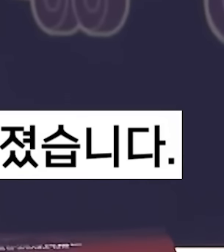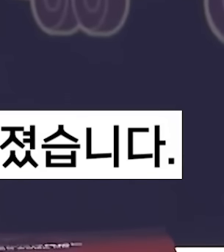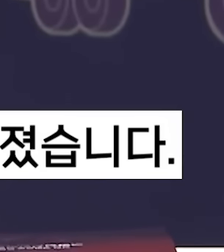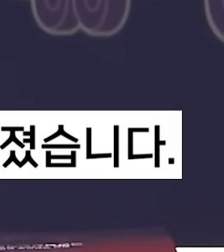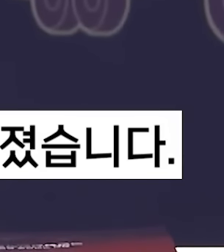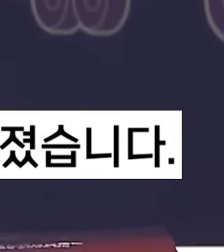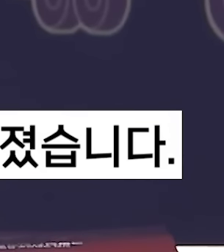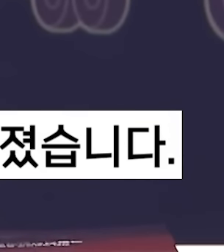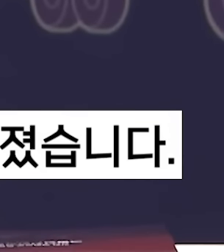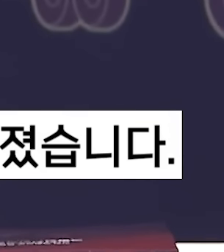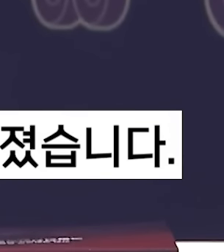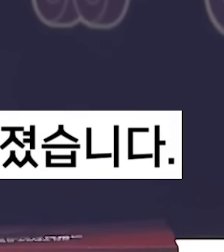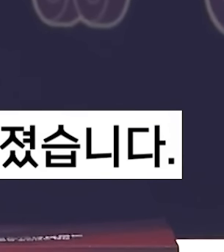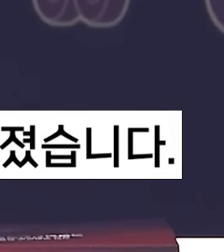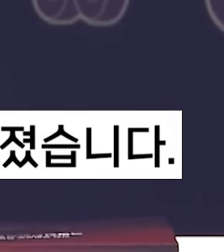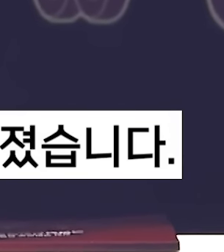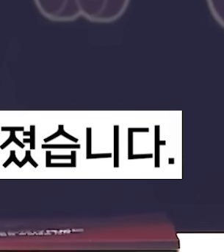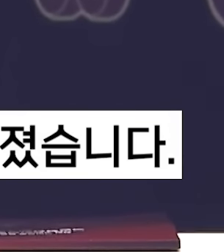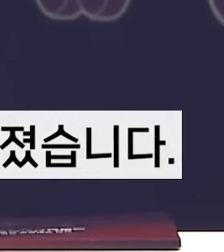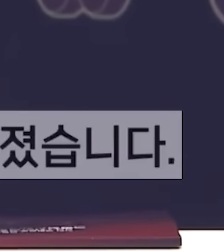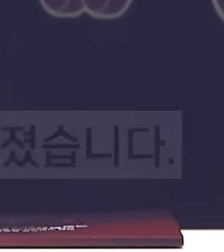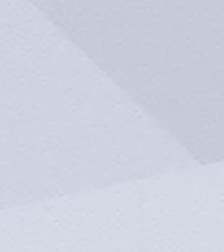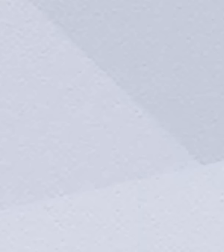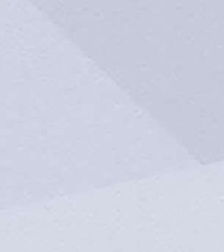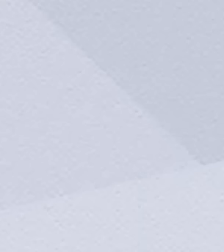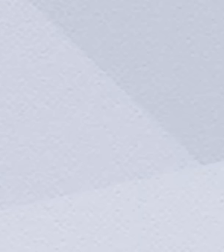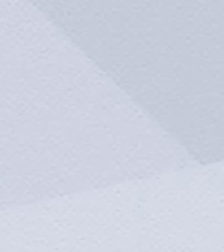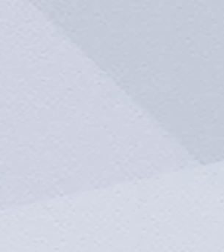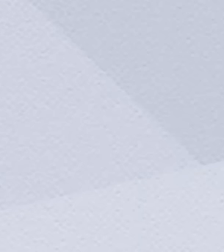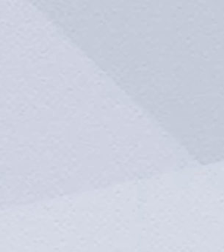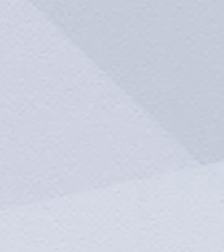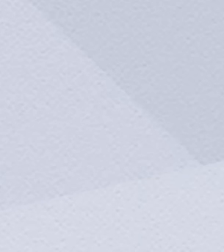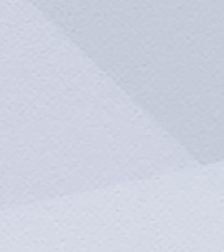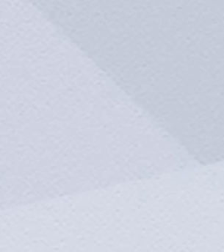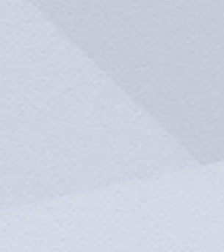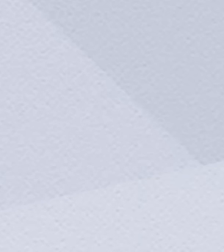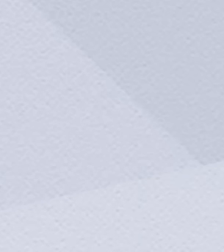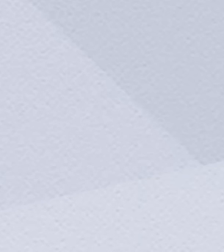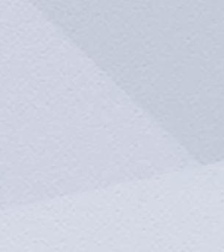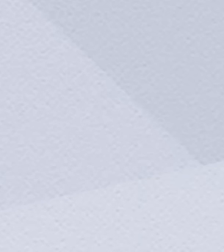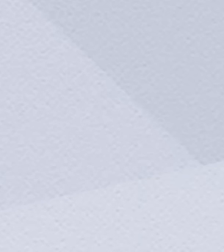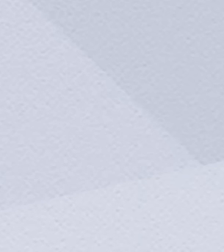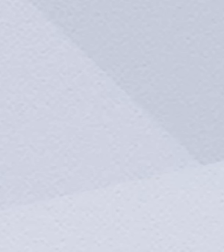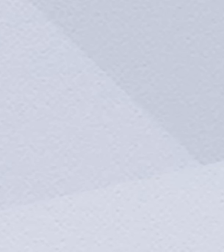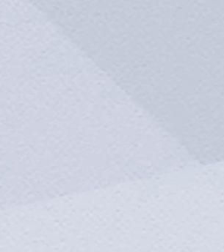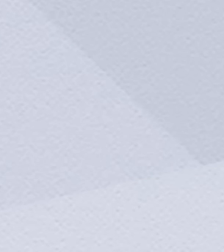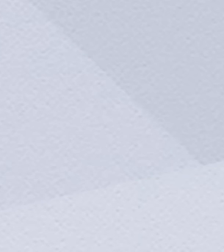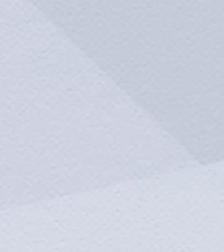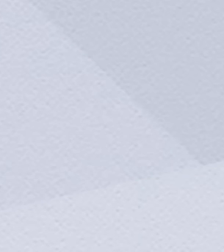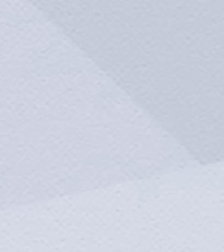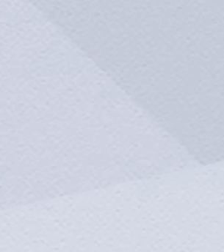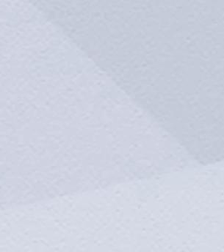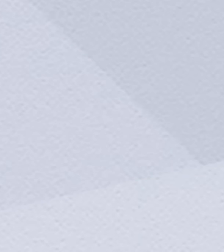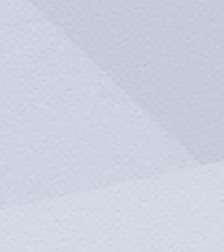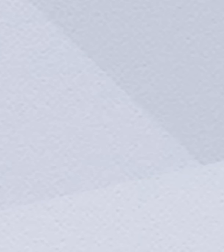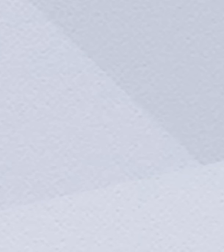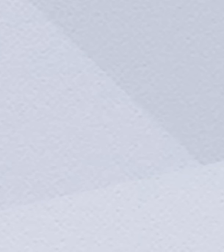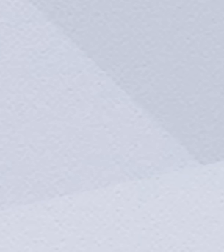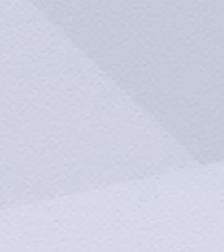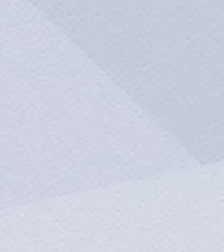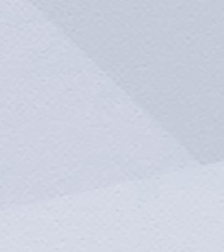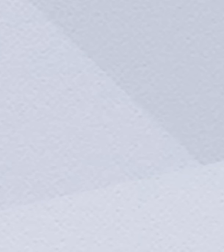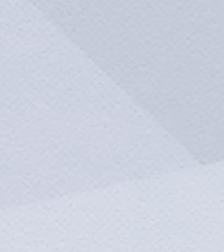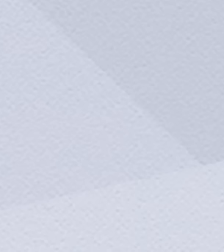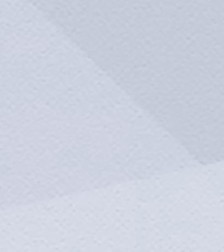경청했지만 결론은 내리지 못한 것으로 전해졌습니다. 대통령실 고위 관계자는 MBC와 통화에서 정해진 방향 없이